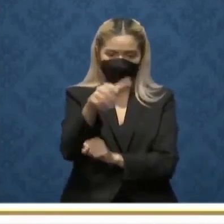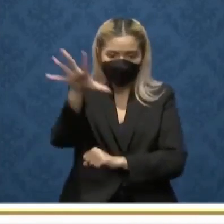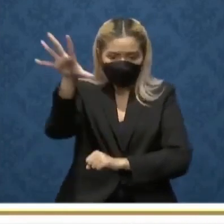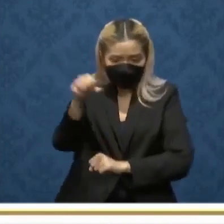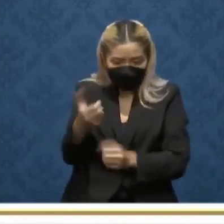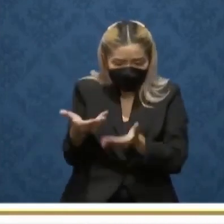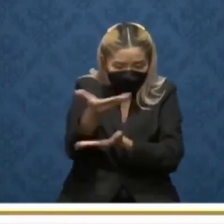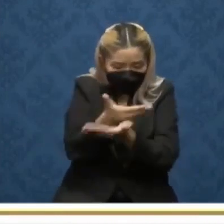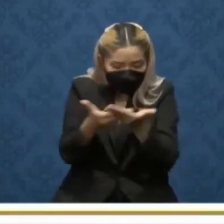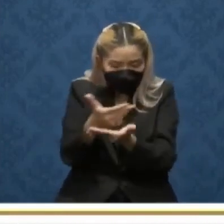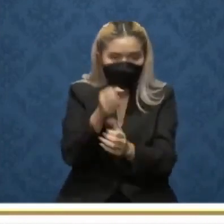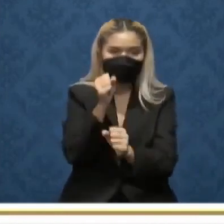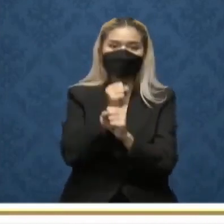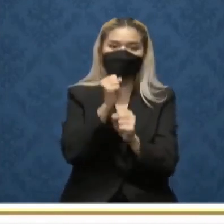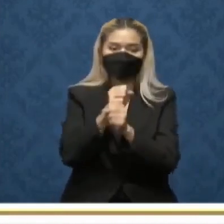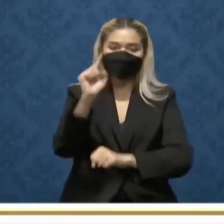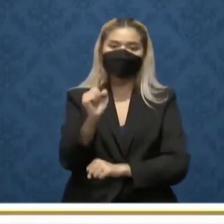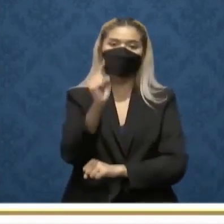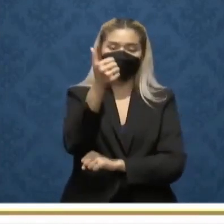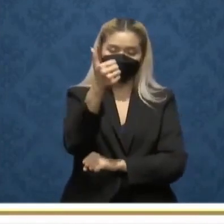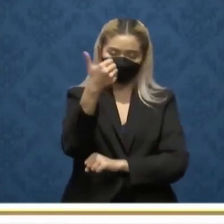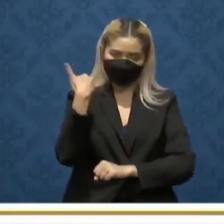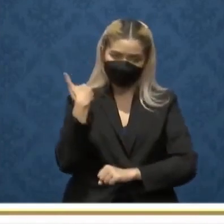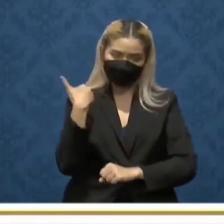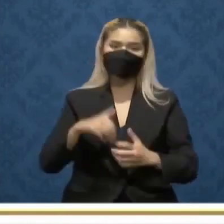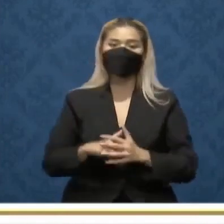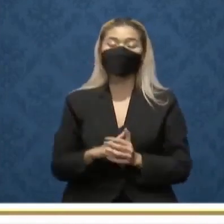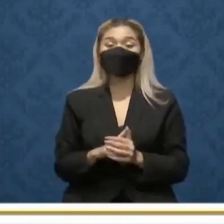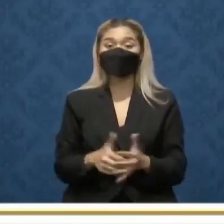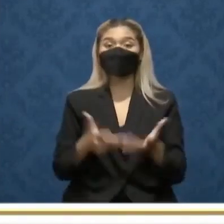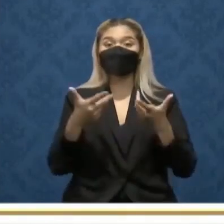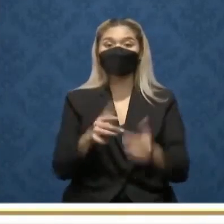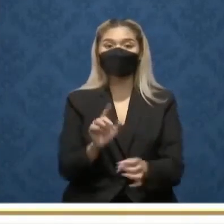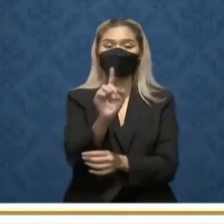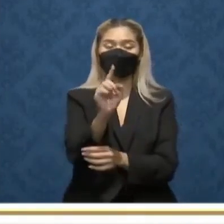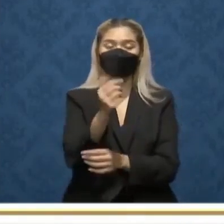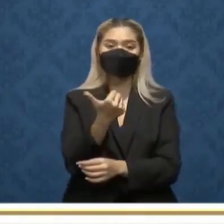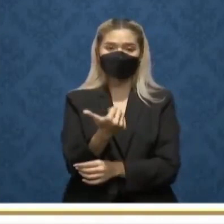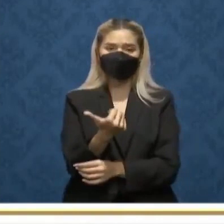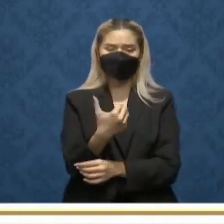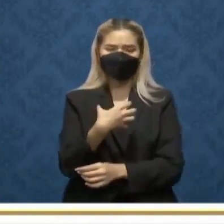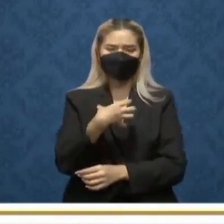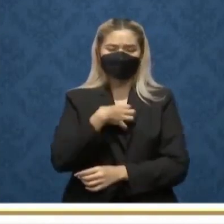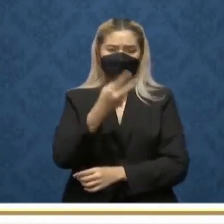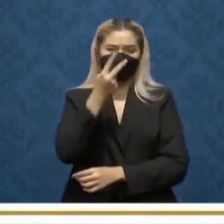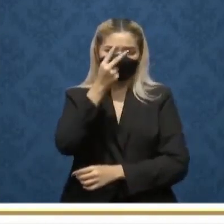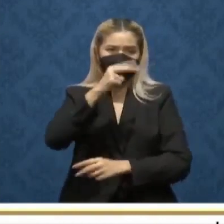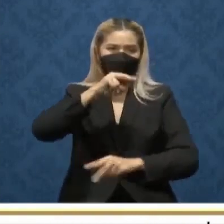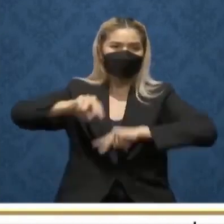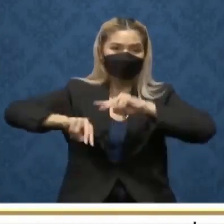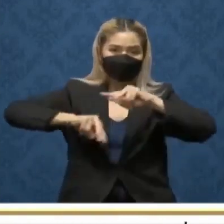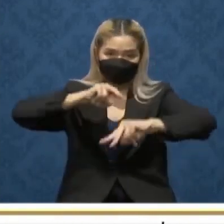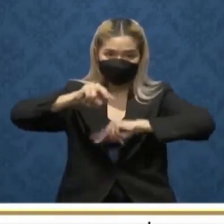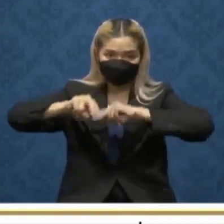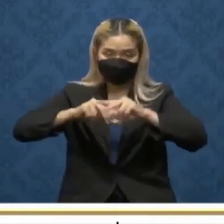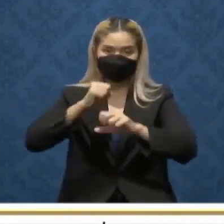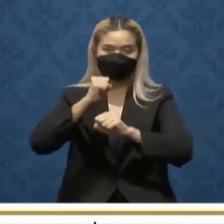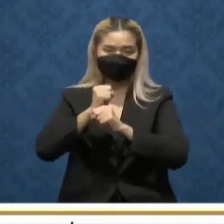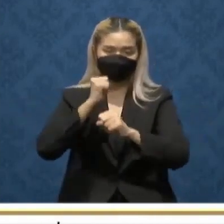ณานอกจากนี้นะครับเราอยากจะเห็นการบริหารจัดการองค์กรที่มีสมรรถนะ